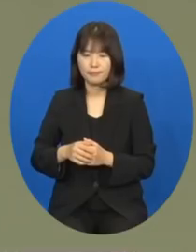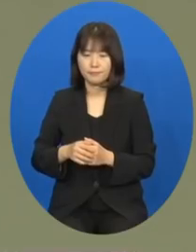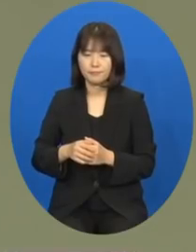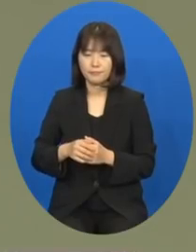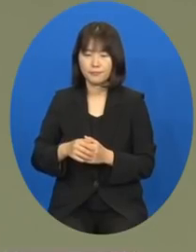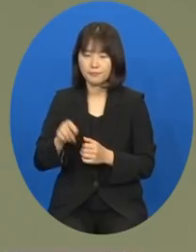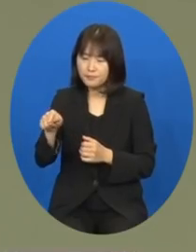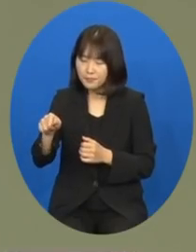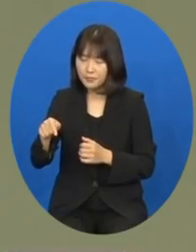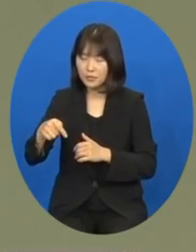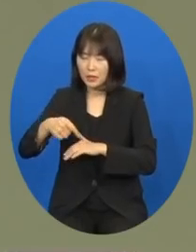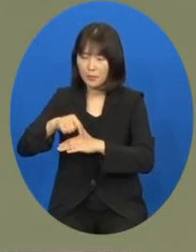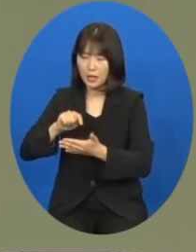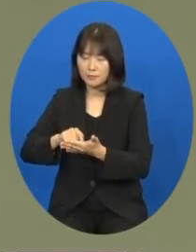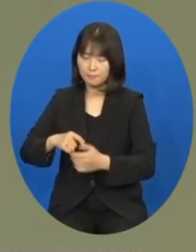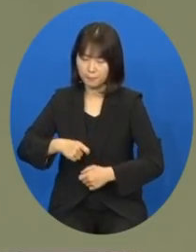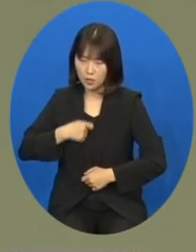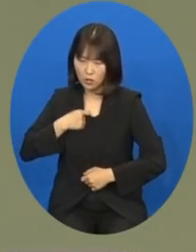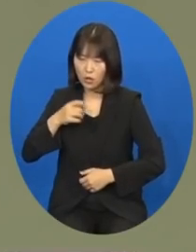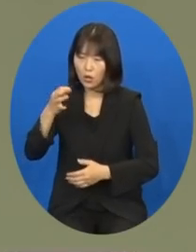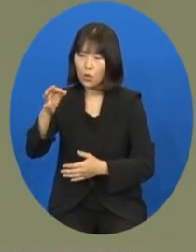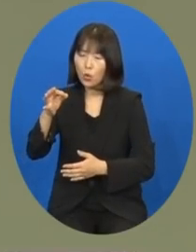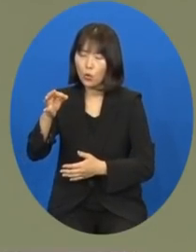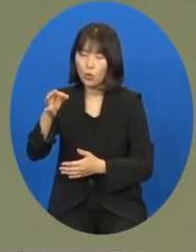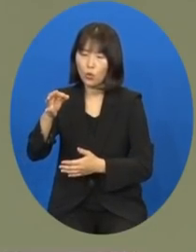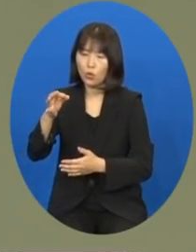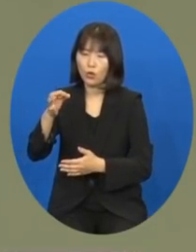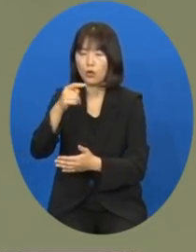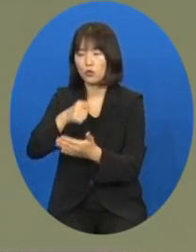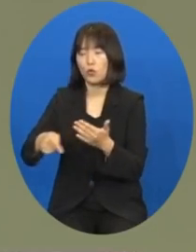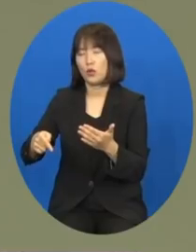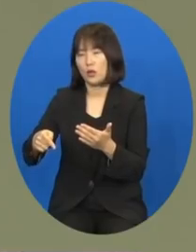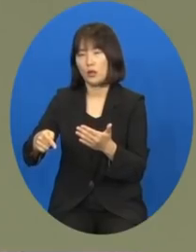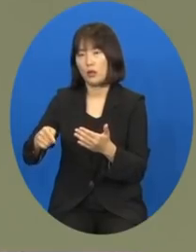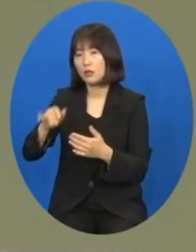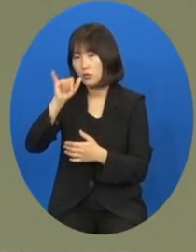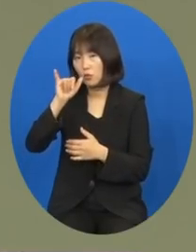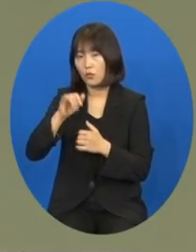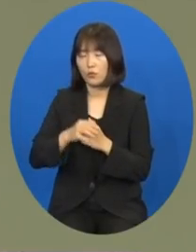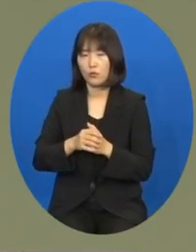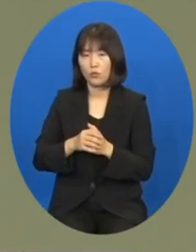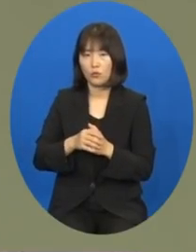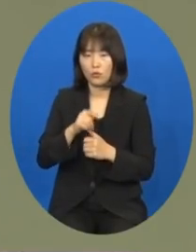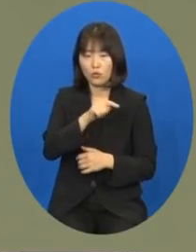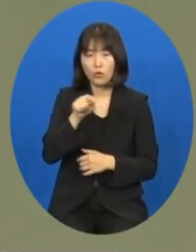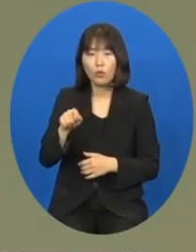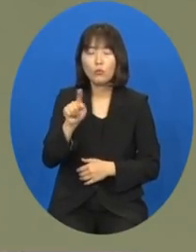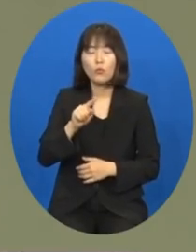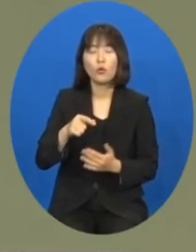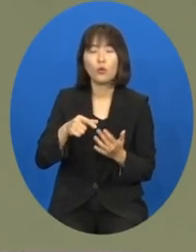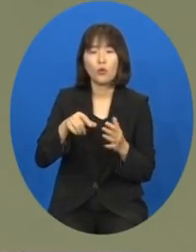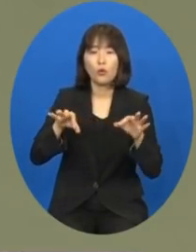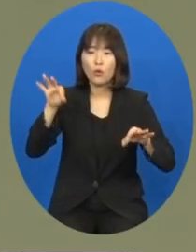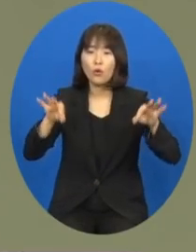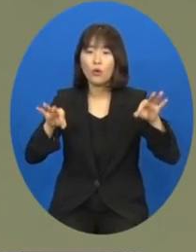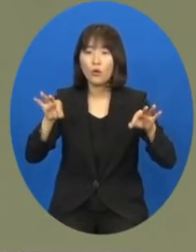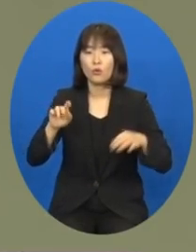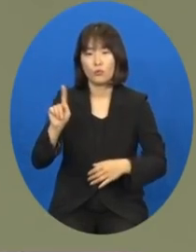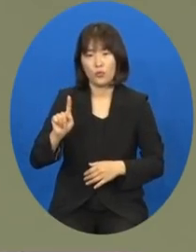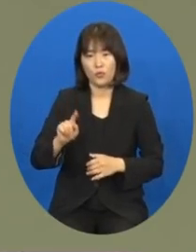알겠습니까 별거 아닌 것 같잖아 우리 일상생활에서 마주하고 있는 6 아닙니까 그랬을 때